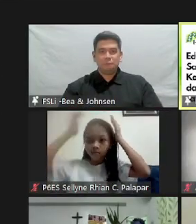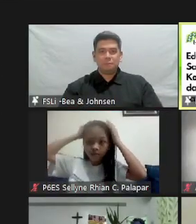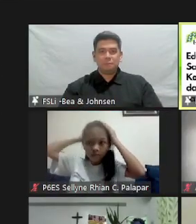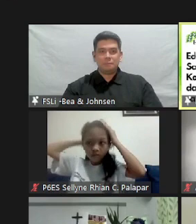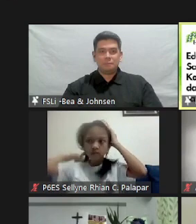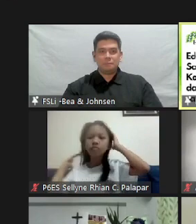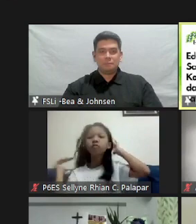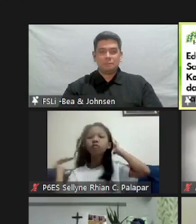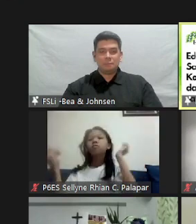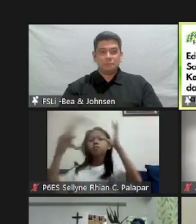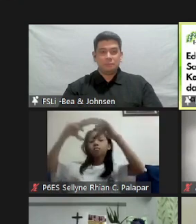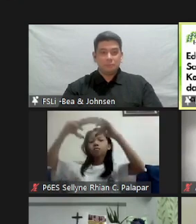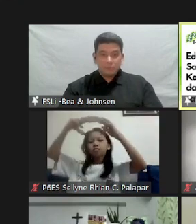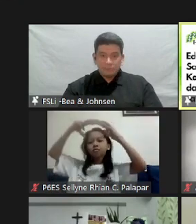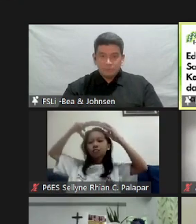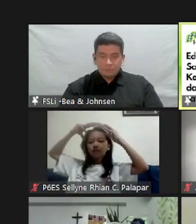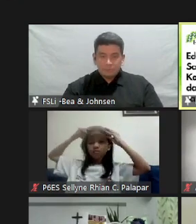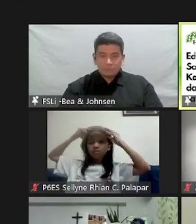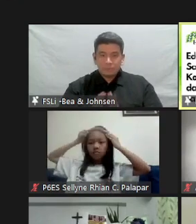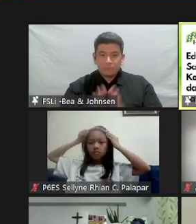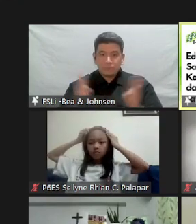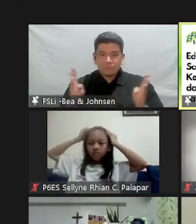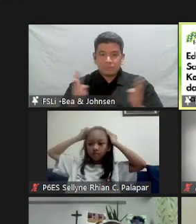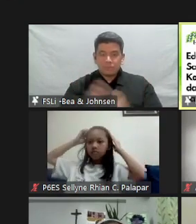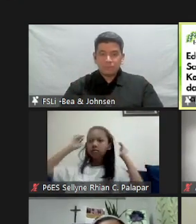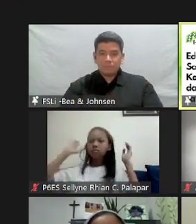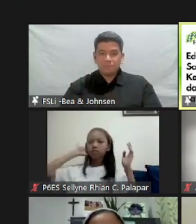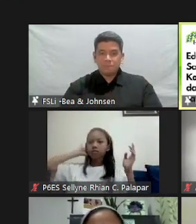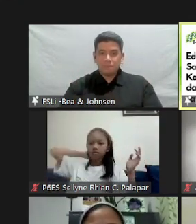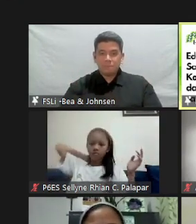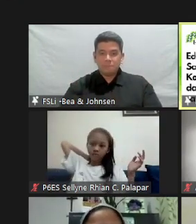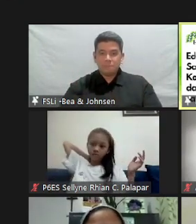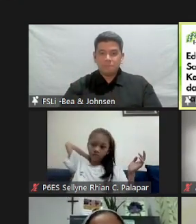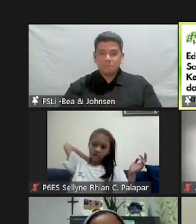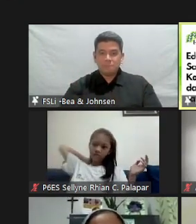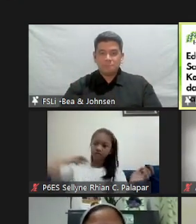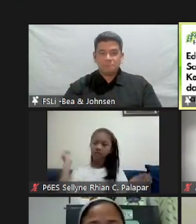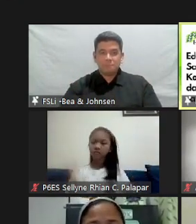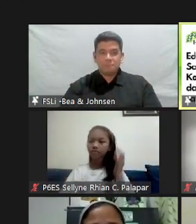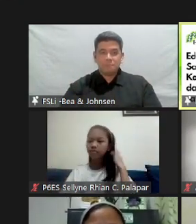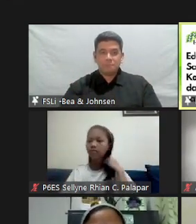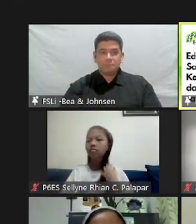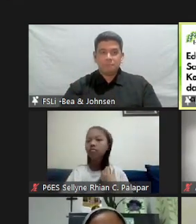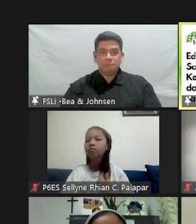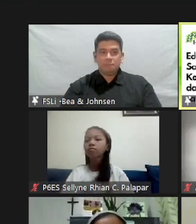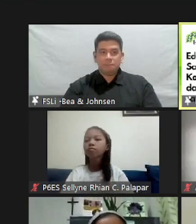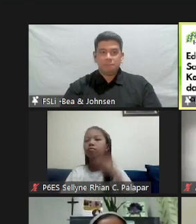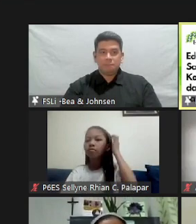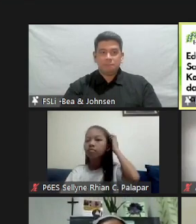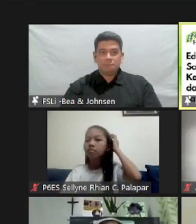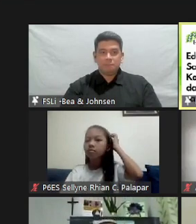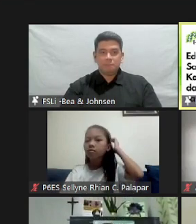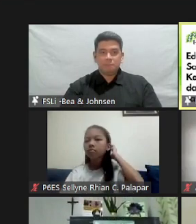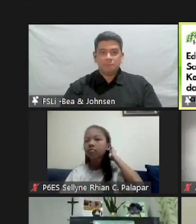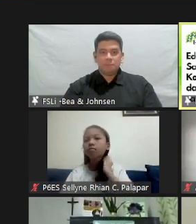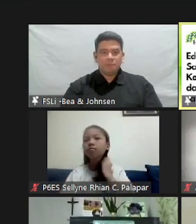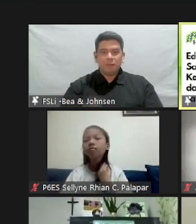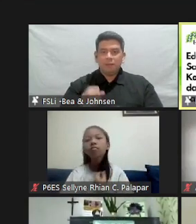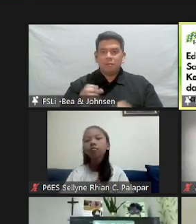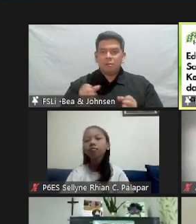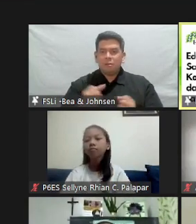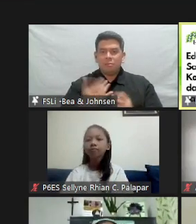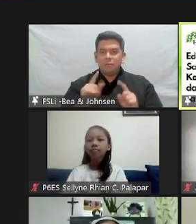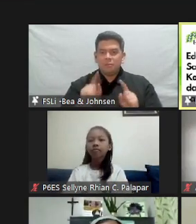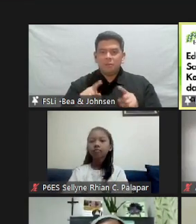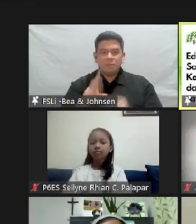So we are actually, you know, I think more than 70 in the actual in this actual learning session. Yun pa, no,